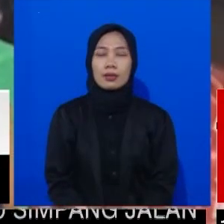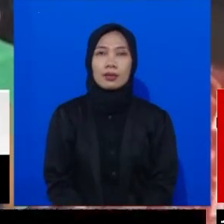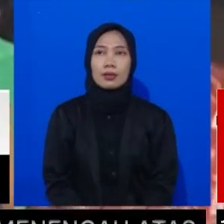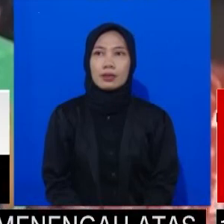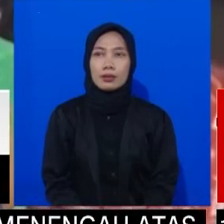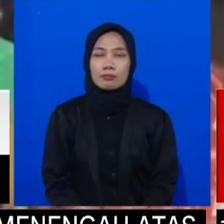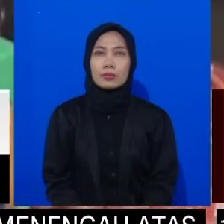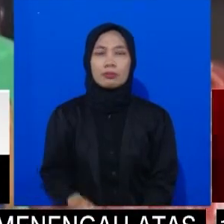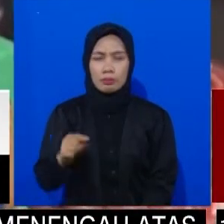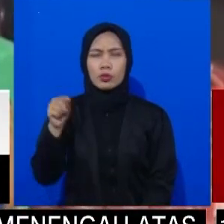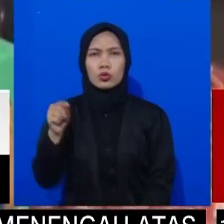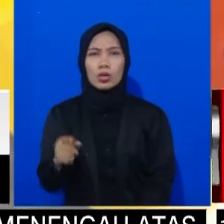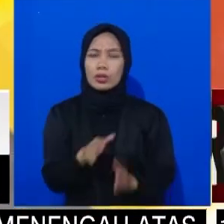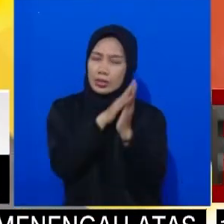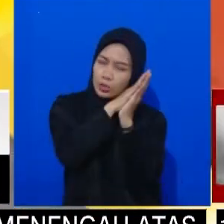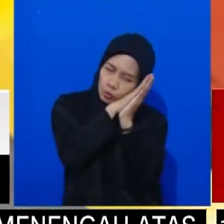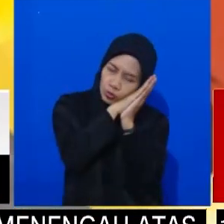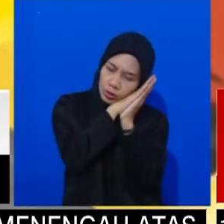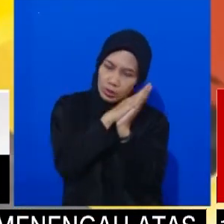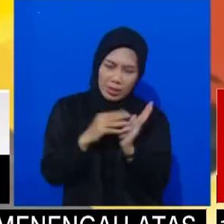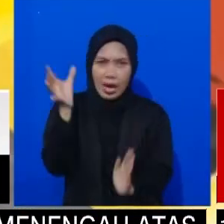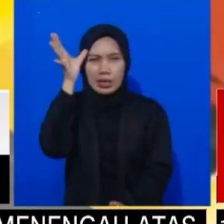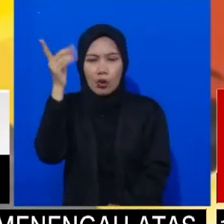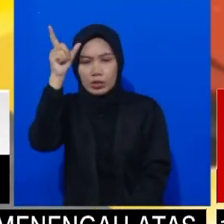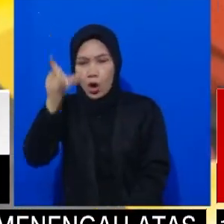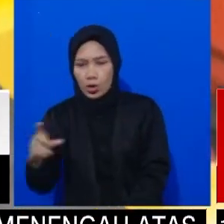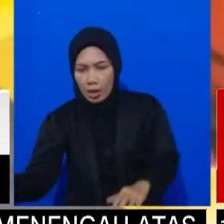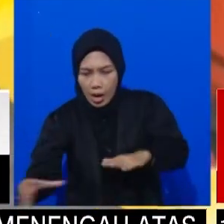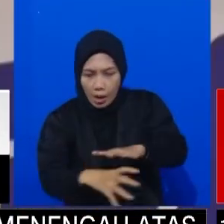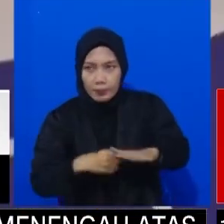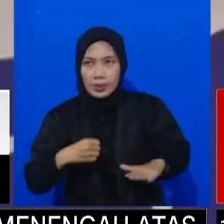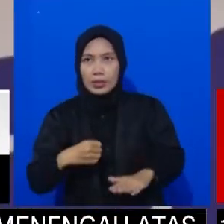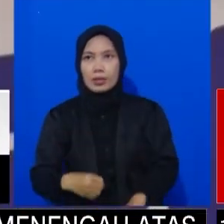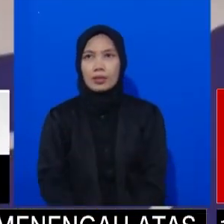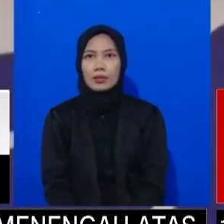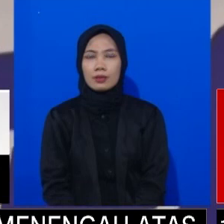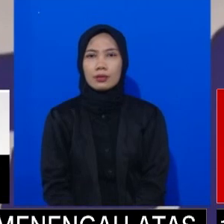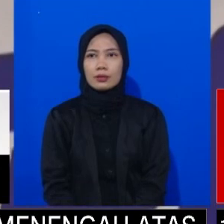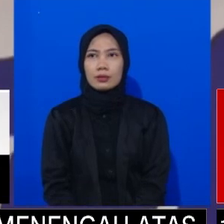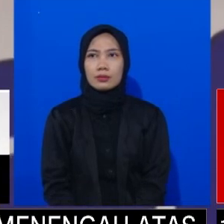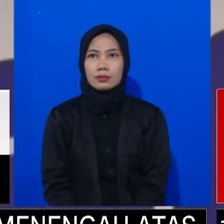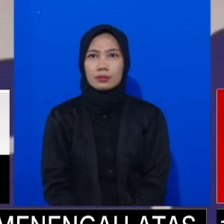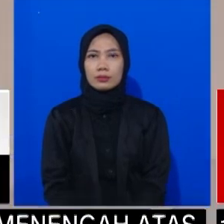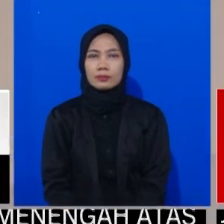sedang tertidur saat pencuri menggasak ponsel tersebut. Ia menyadari ponsel tokonya dicuri ketika ada seorang yang